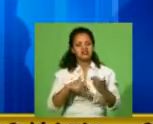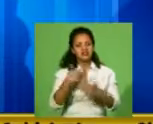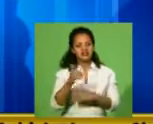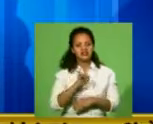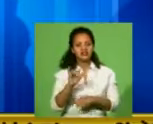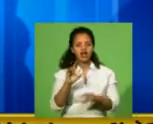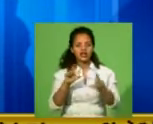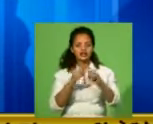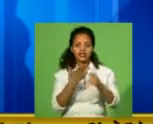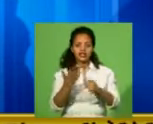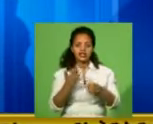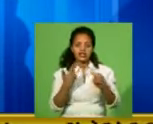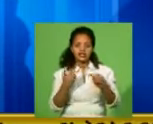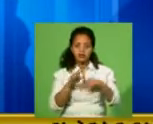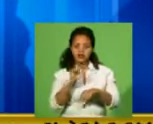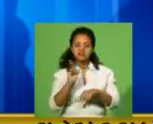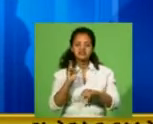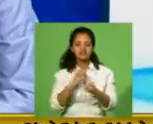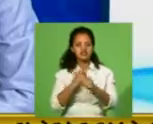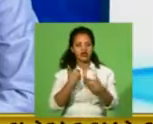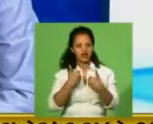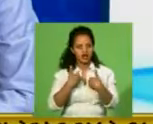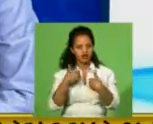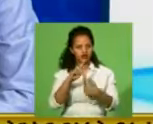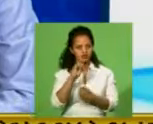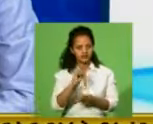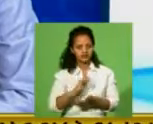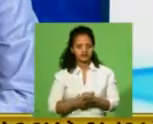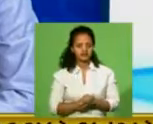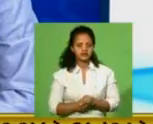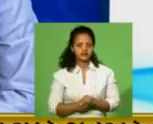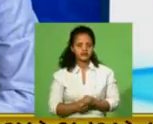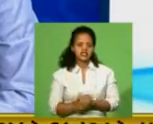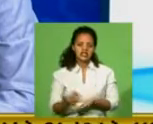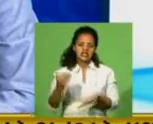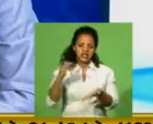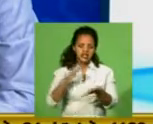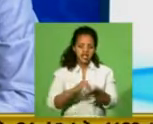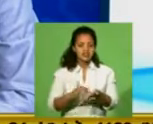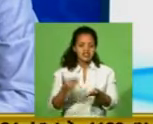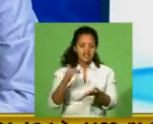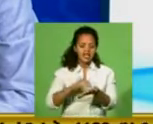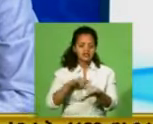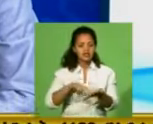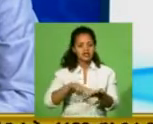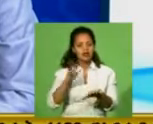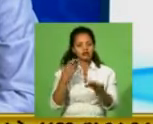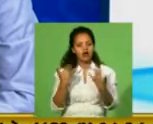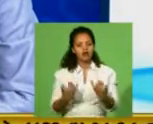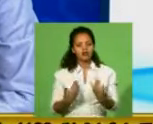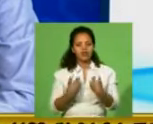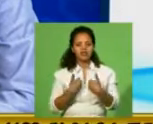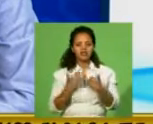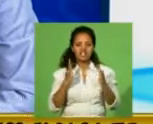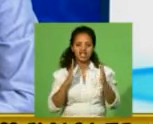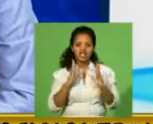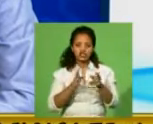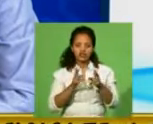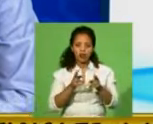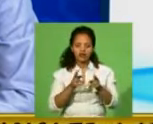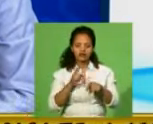አይነት ነገሮች እንዳይከሰቱ ምንድን ነው እየተሰራ ያለው? እንግዲህ ደጋግመን እንደምናነሳው አሁን ባለበት አስቸኳይ ጊዜ